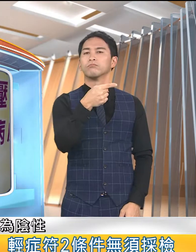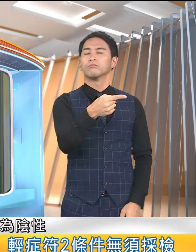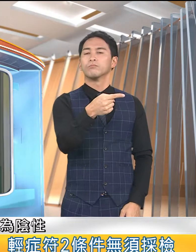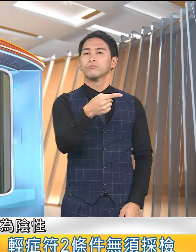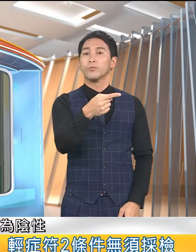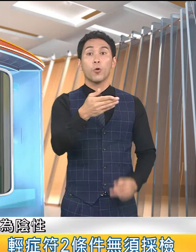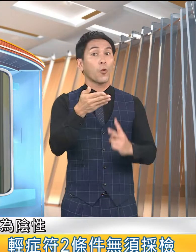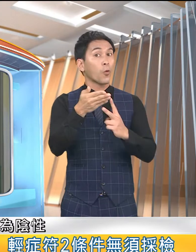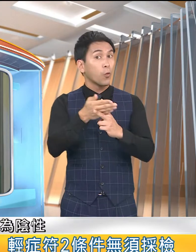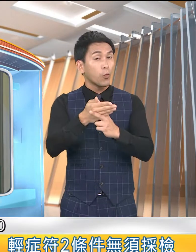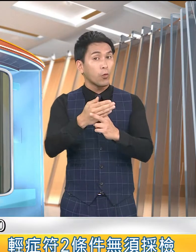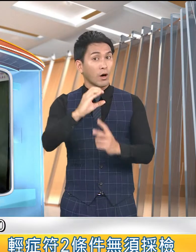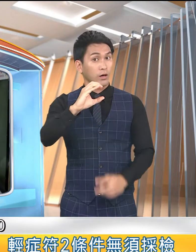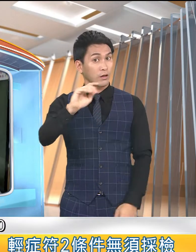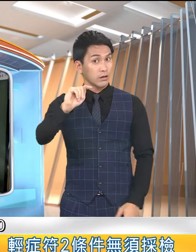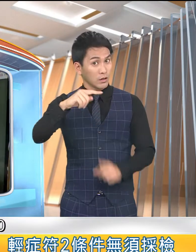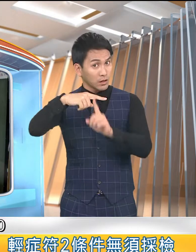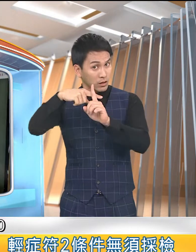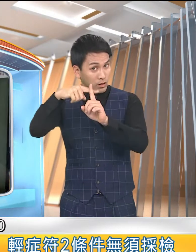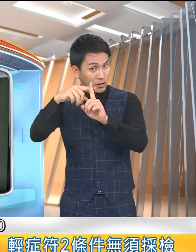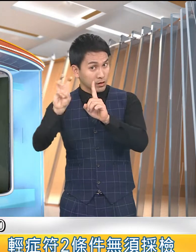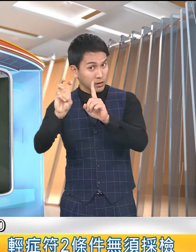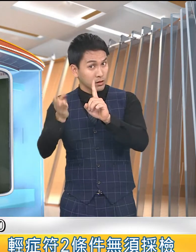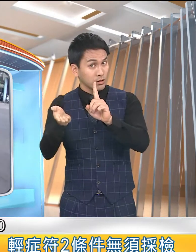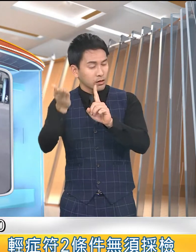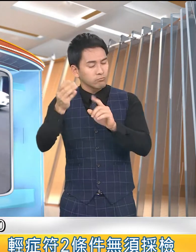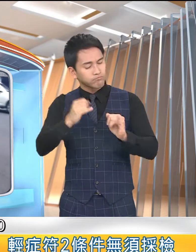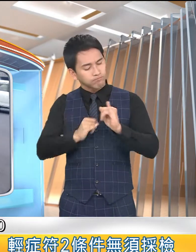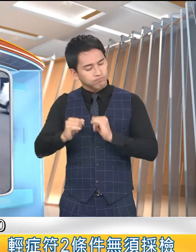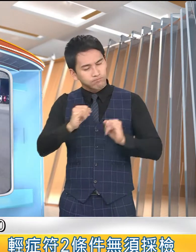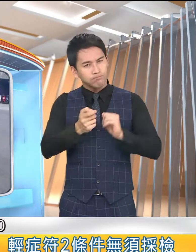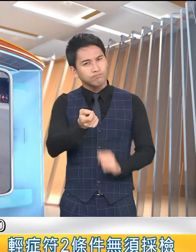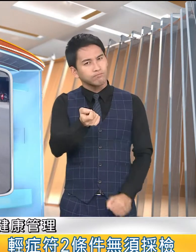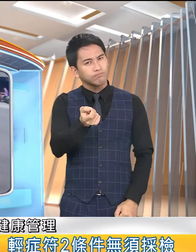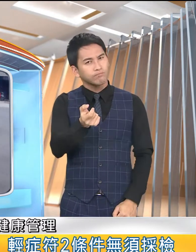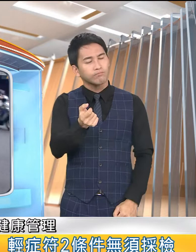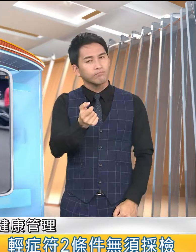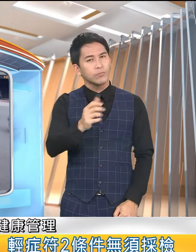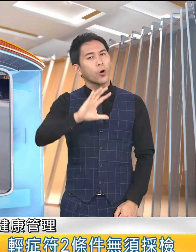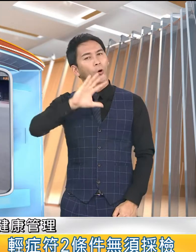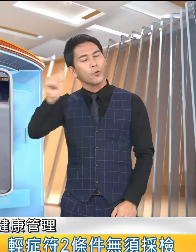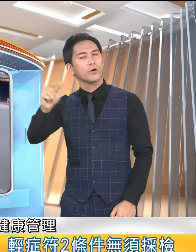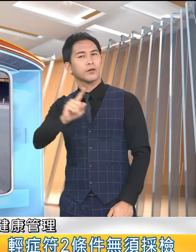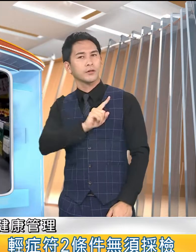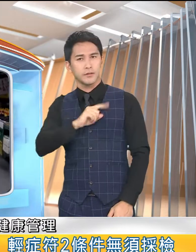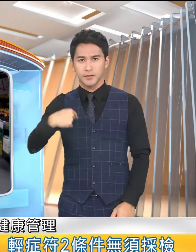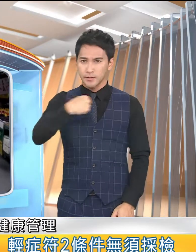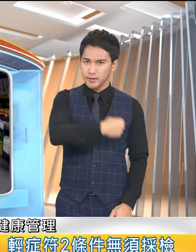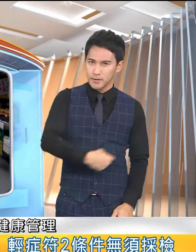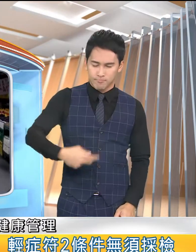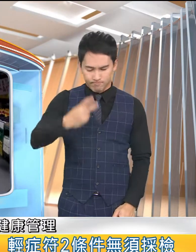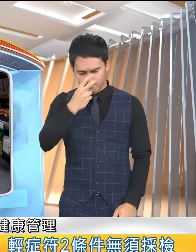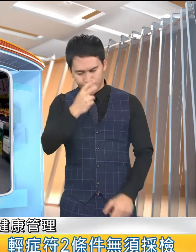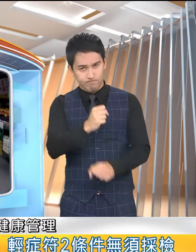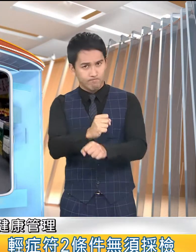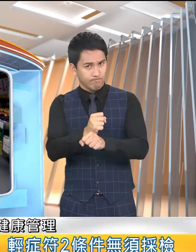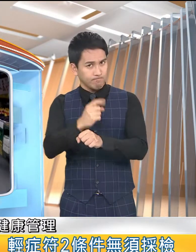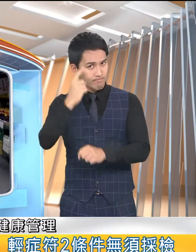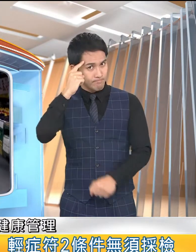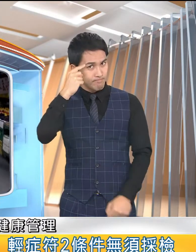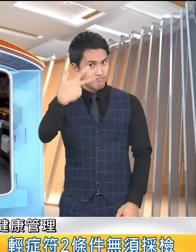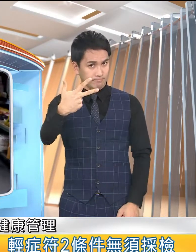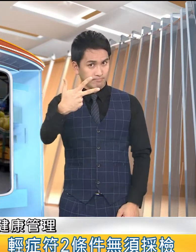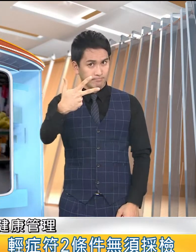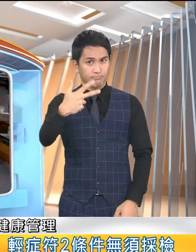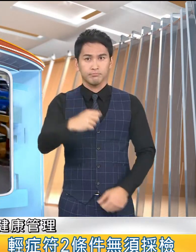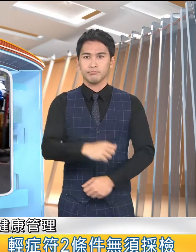验结果是阴性，或者是 CT 值大于等于30，才能够改为7天自主健